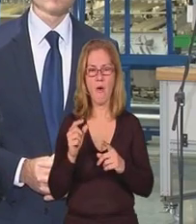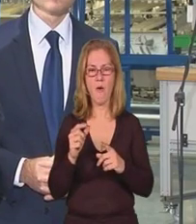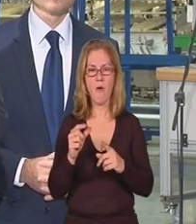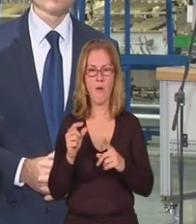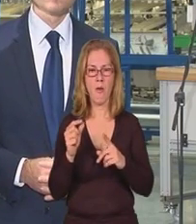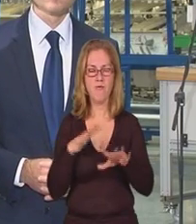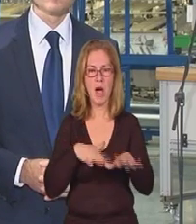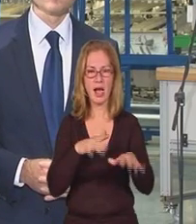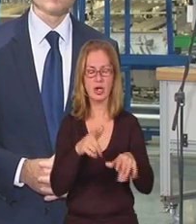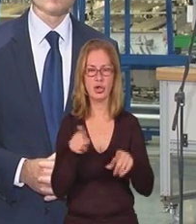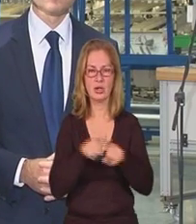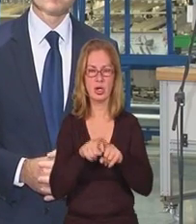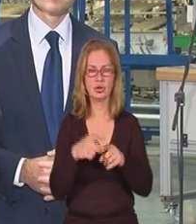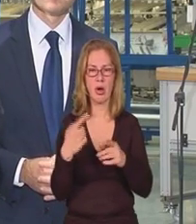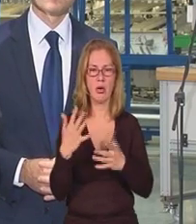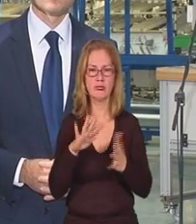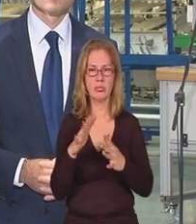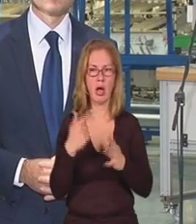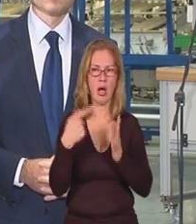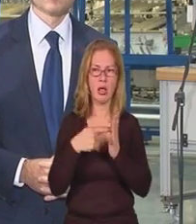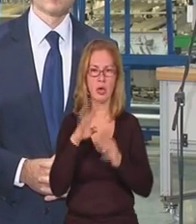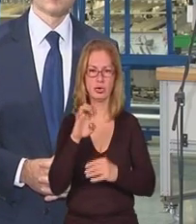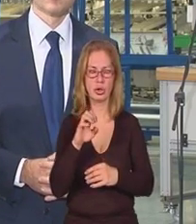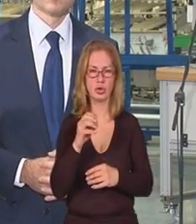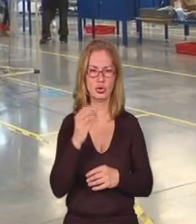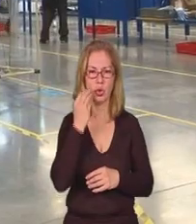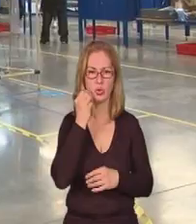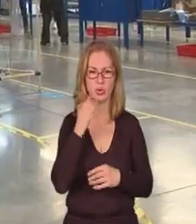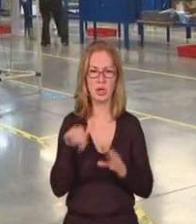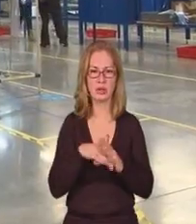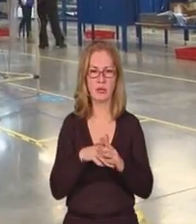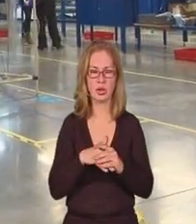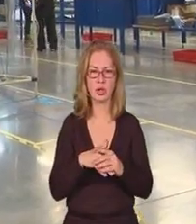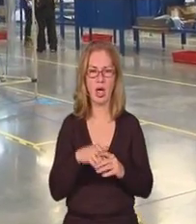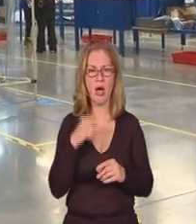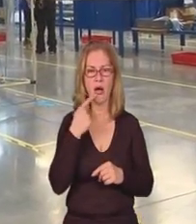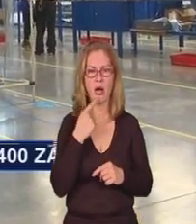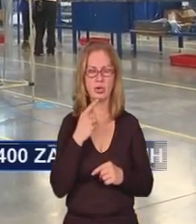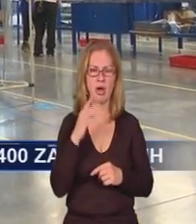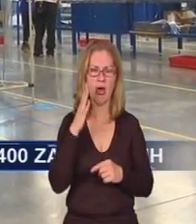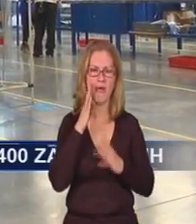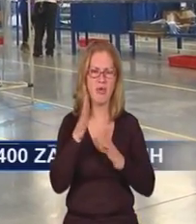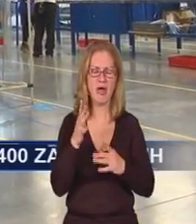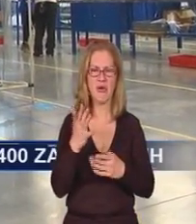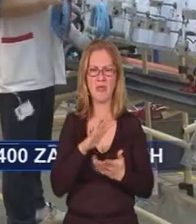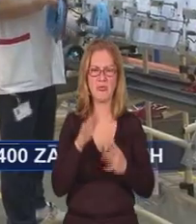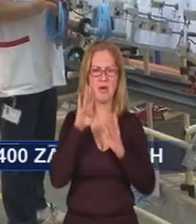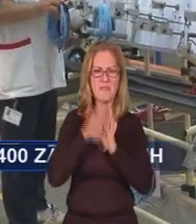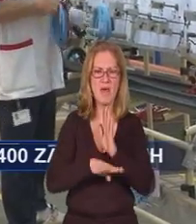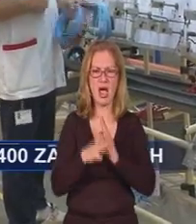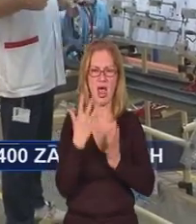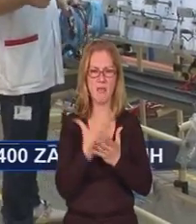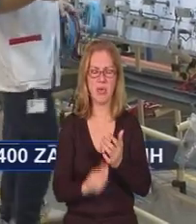ljudi će da dobije posao, ovde će još neki ljudi da dobiju posao. Na opasku novinara da su plate u Delfaju niske u iznosu